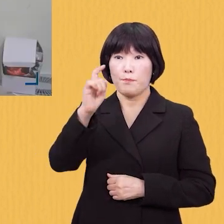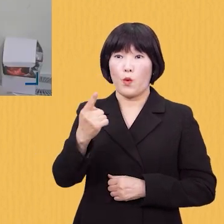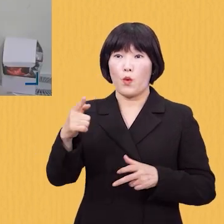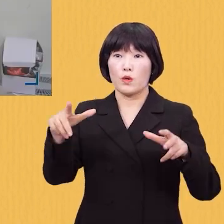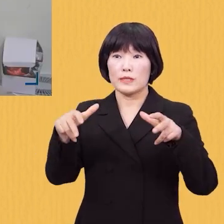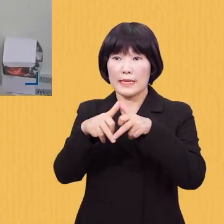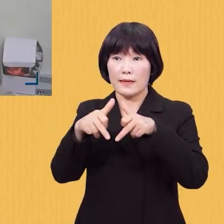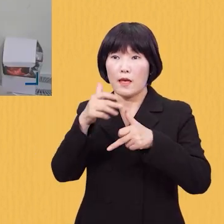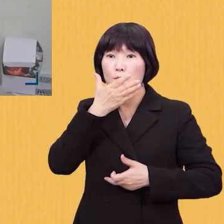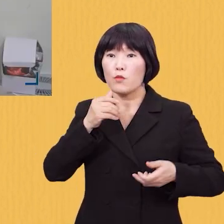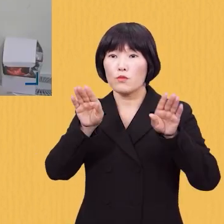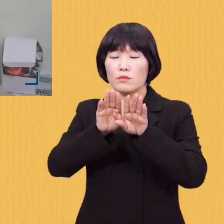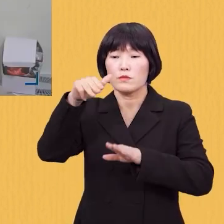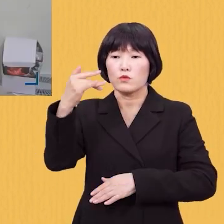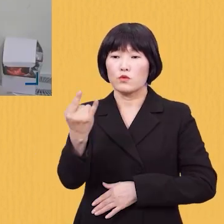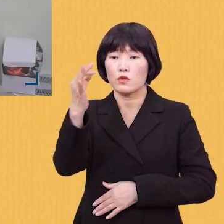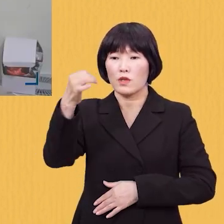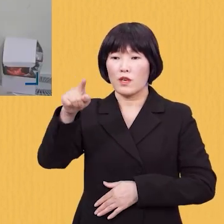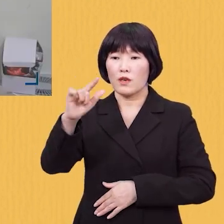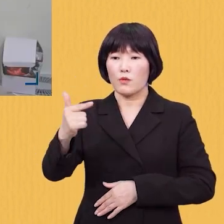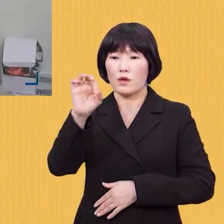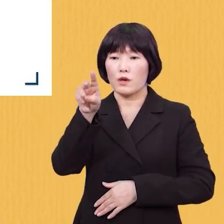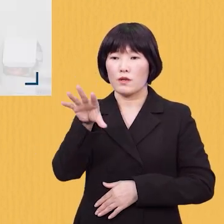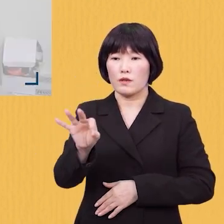김포시 장애인복지관 최원영님,